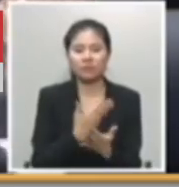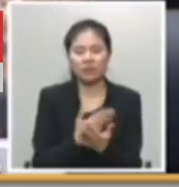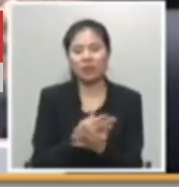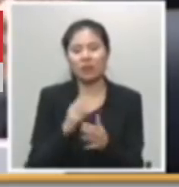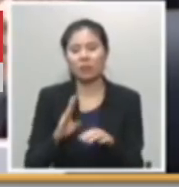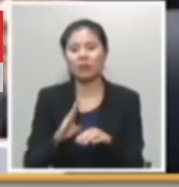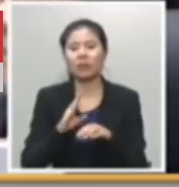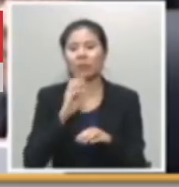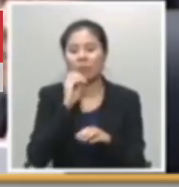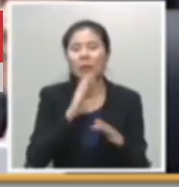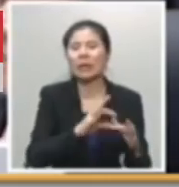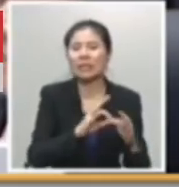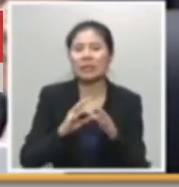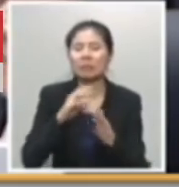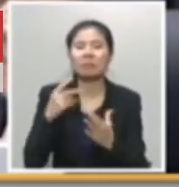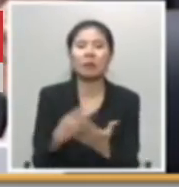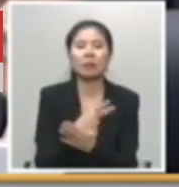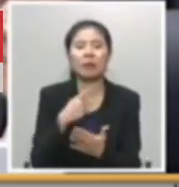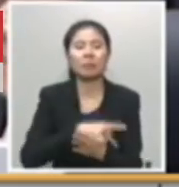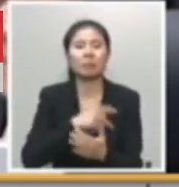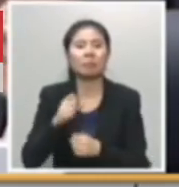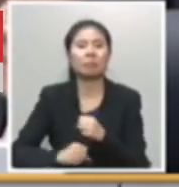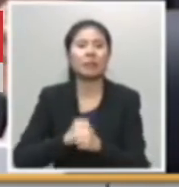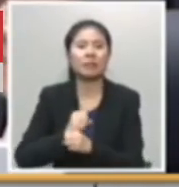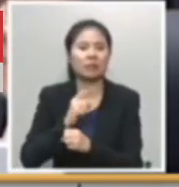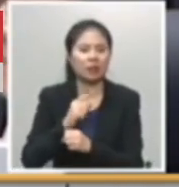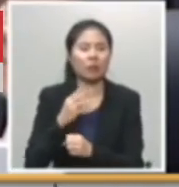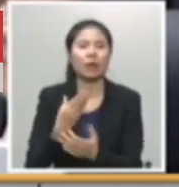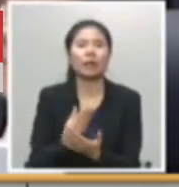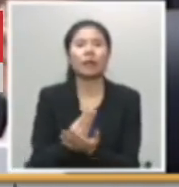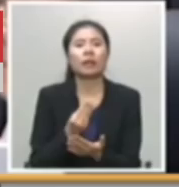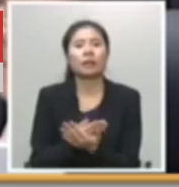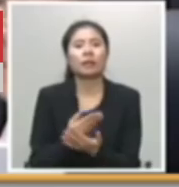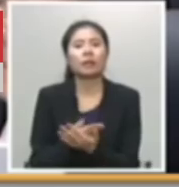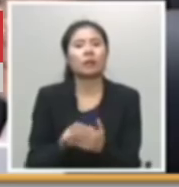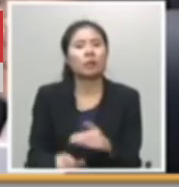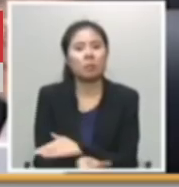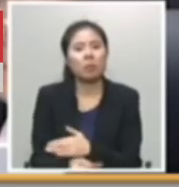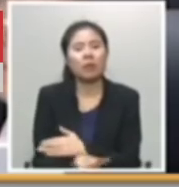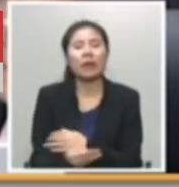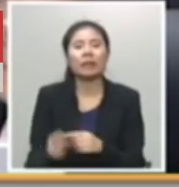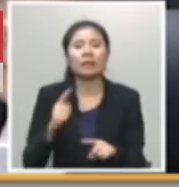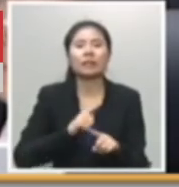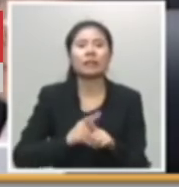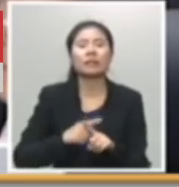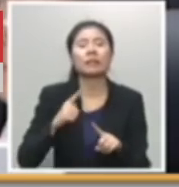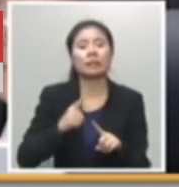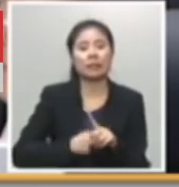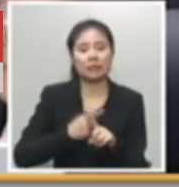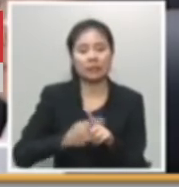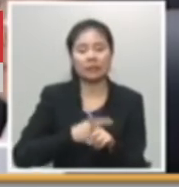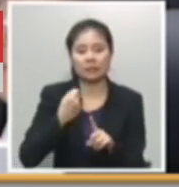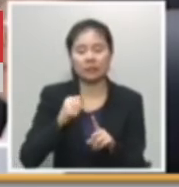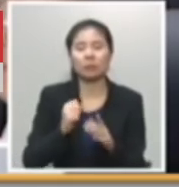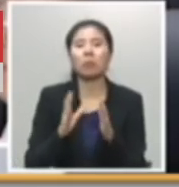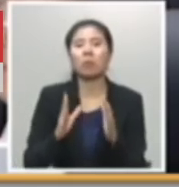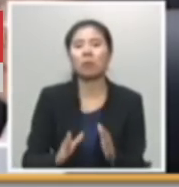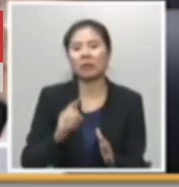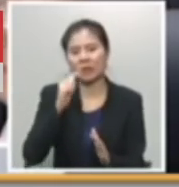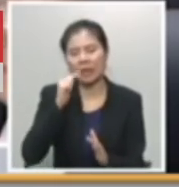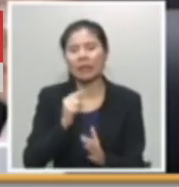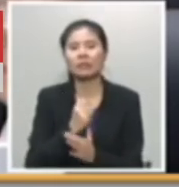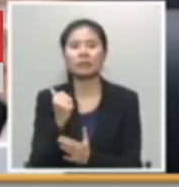คุยโม้คุยโตกำไรปีเสร็จให้โบนัส10เดือนปรากฏว่าคนไทยที่เสียโอกาสได้โอกาสยากจนลำบากเหลือเกินไ